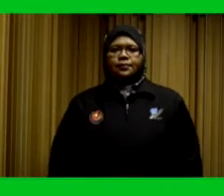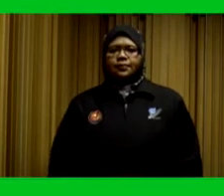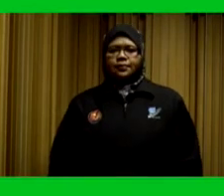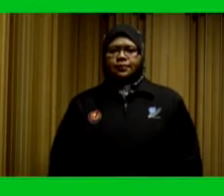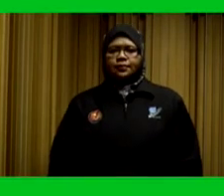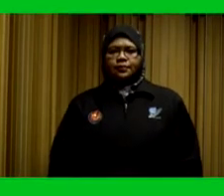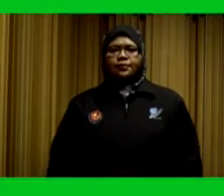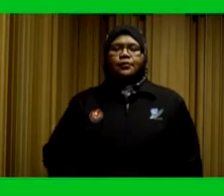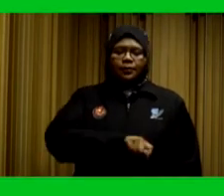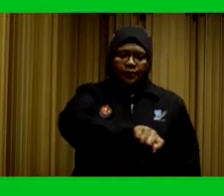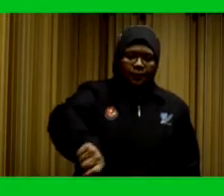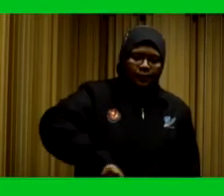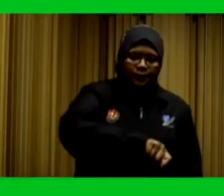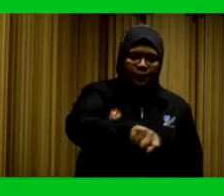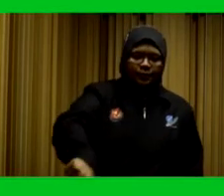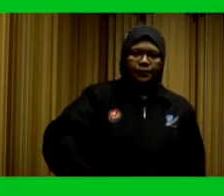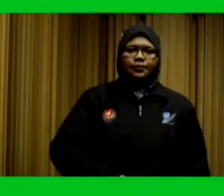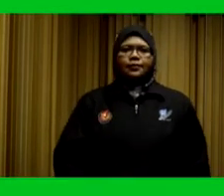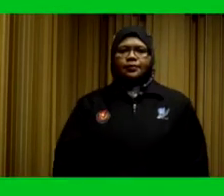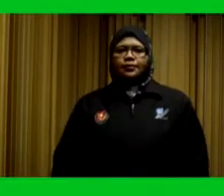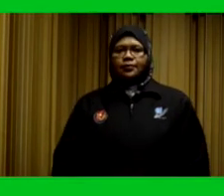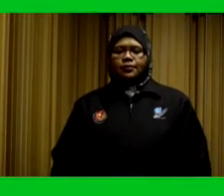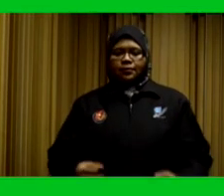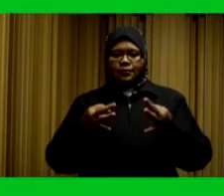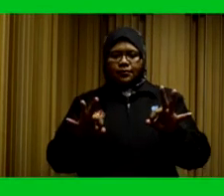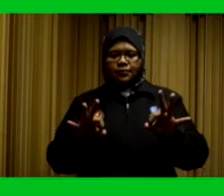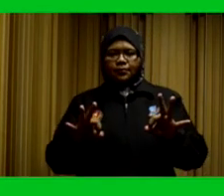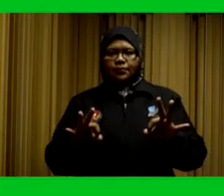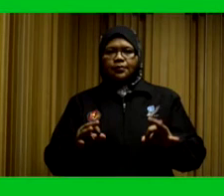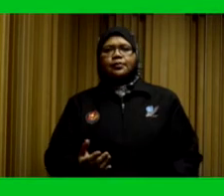Kacau sebentar dan matikan api.